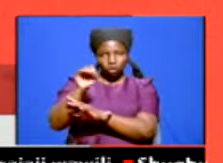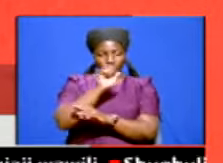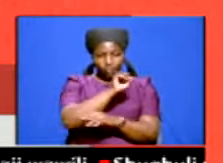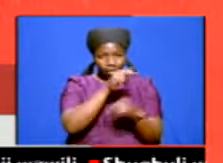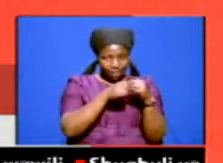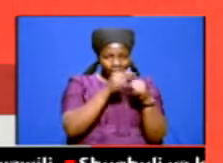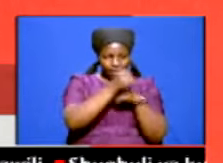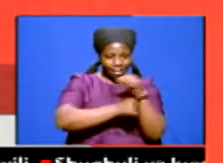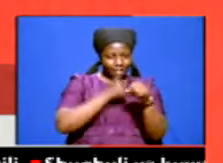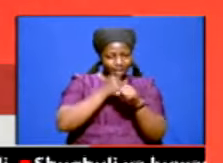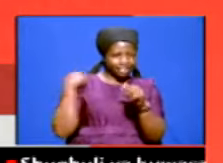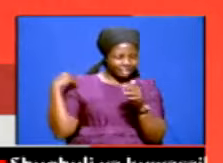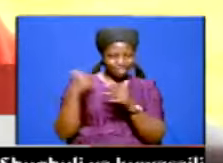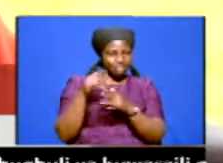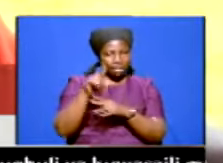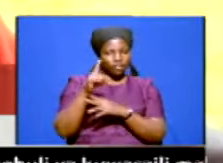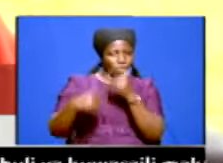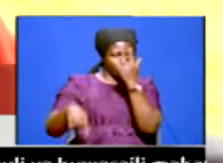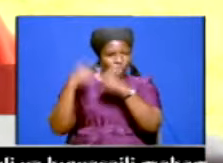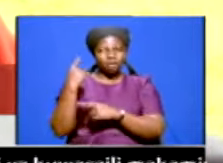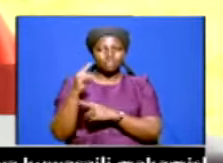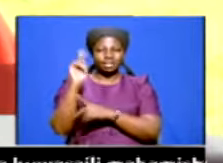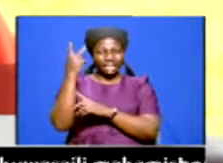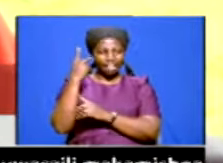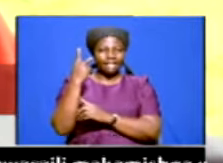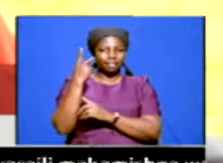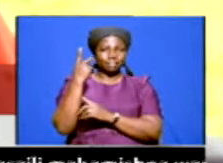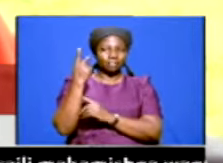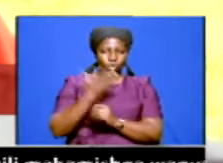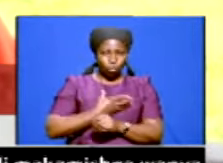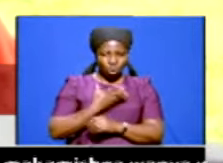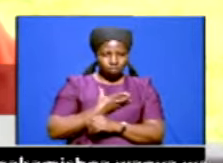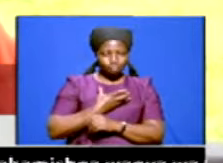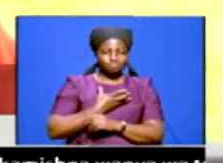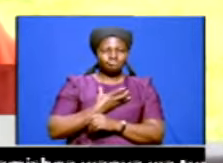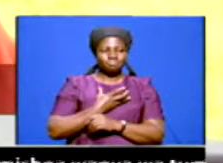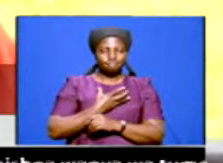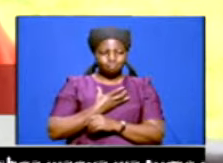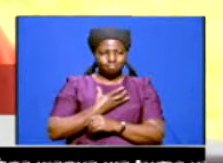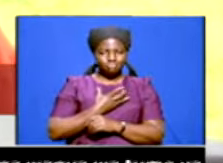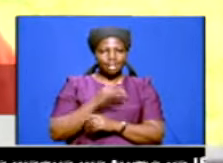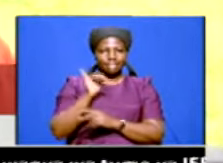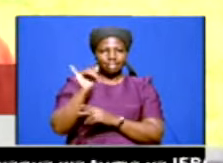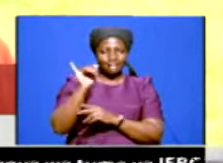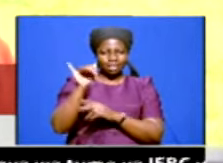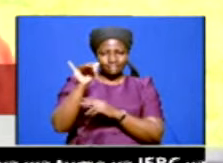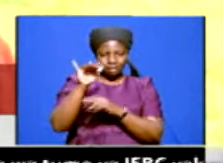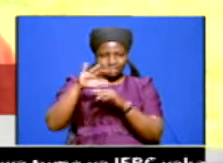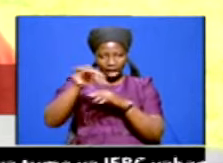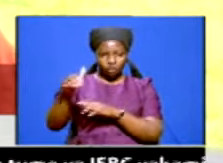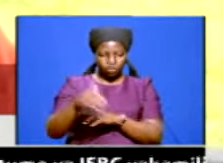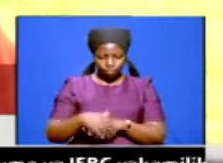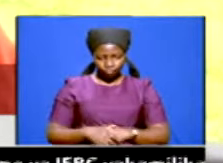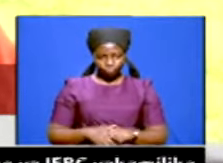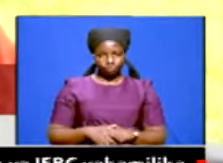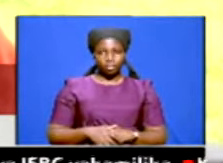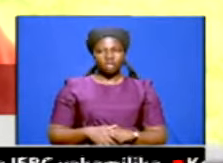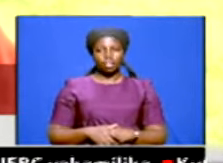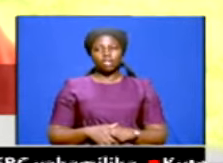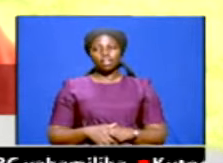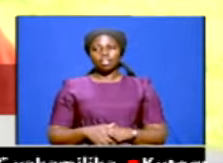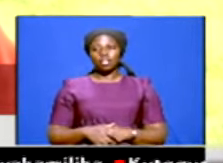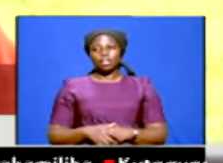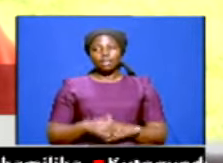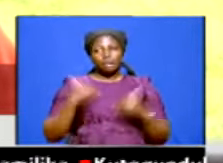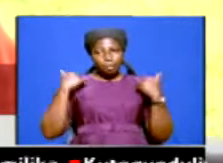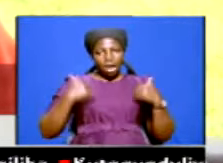Kenya nishani ya kwanza mjini humo. Nilifanya kazi ile ile natakiwa. Nilijaribu kabisa